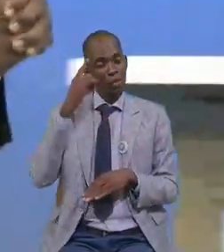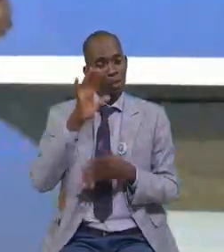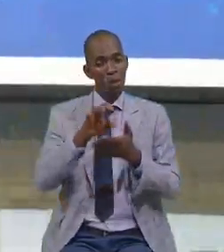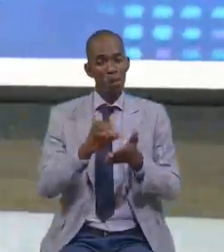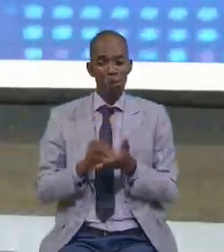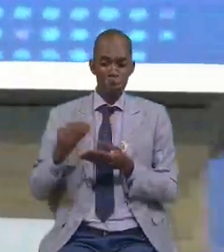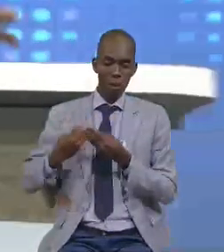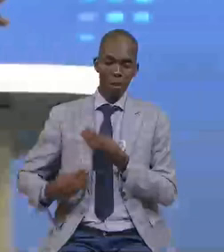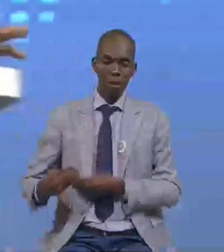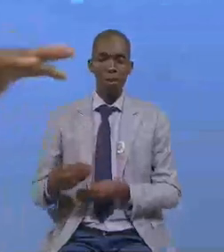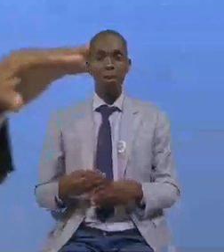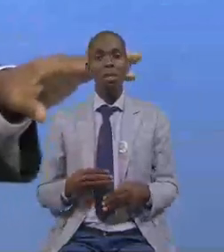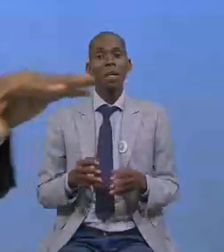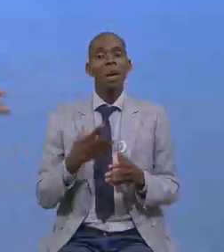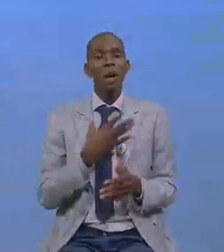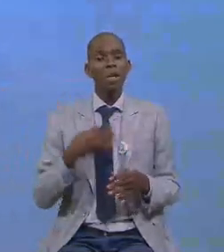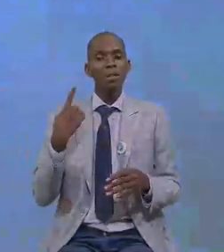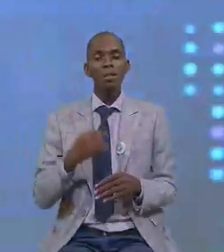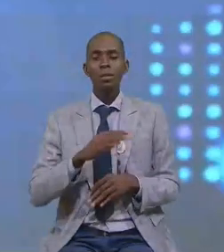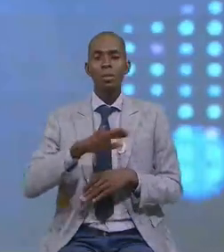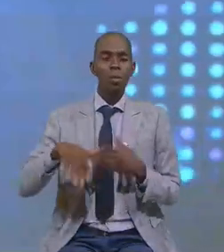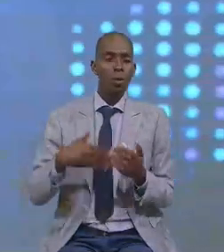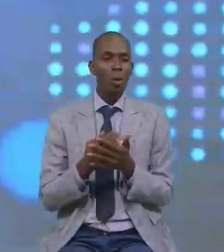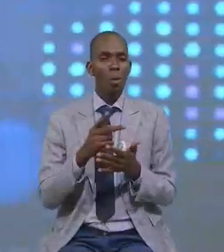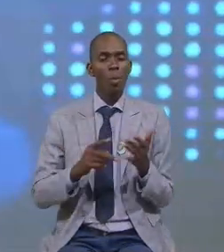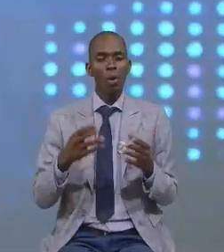et les extrémités de la terre pour